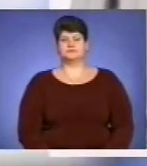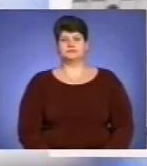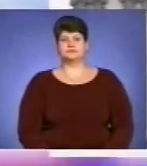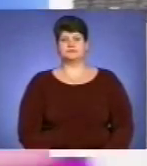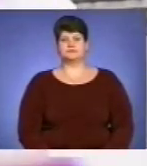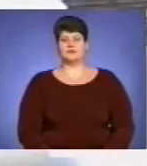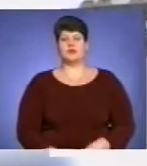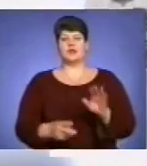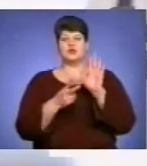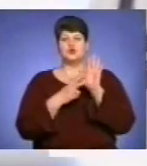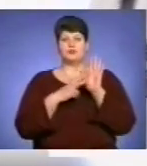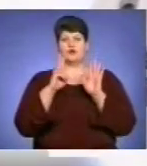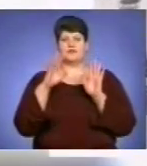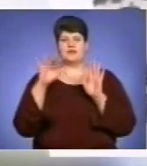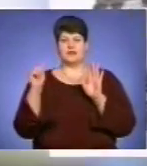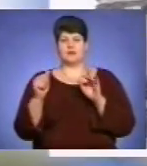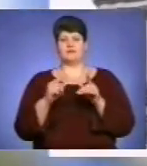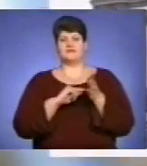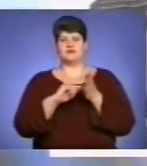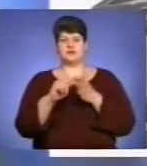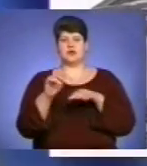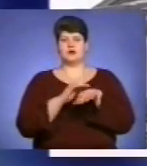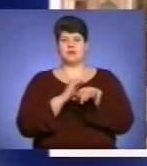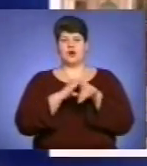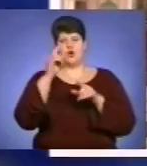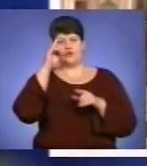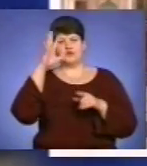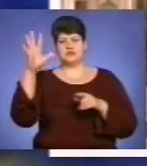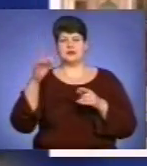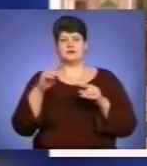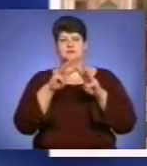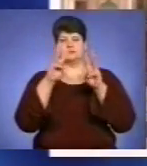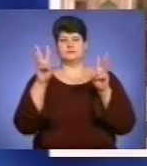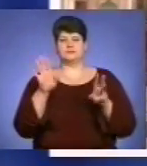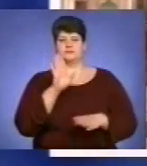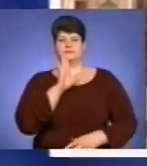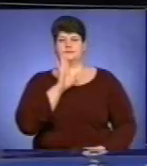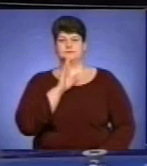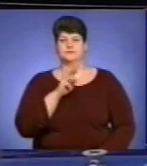7 квітня відзначатимемо Благовіщення Пресвятої Богородиці.